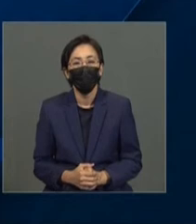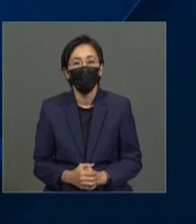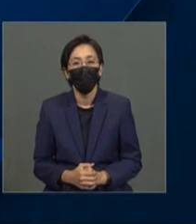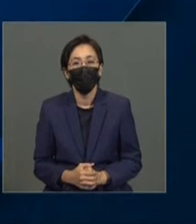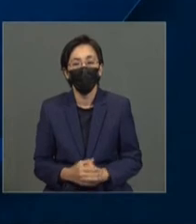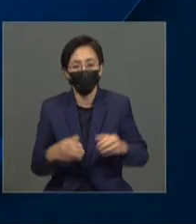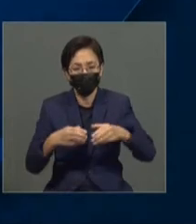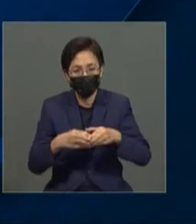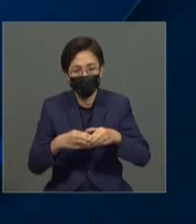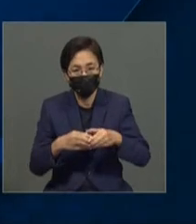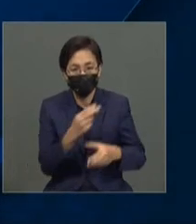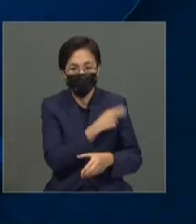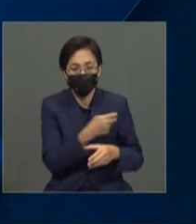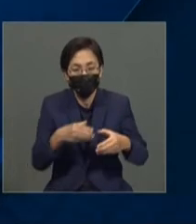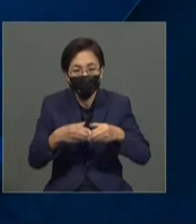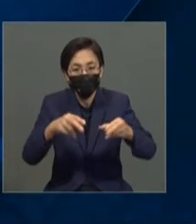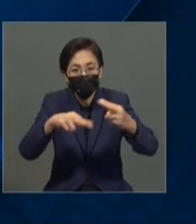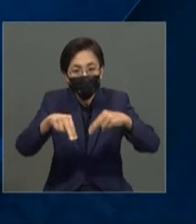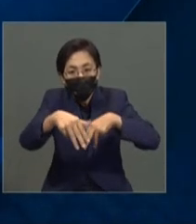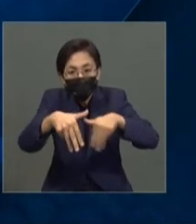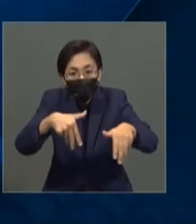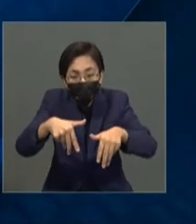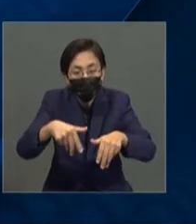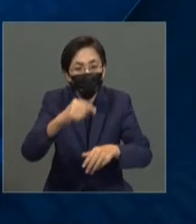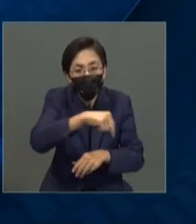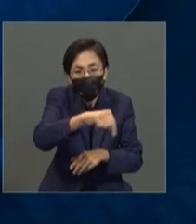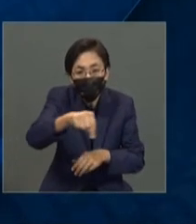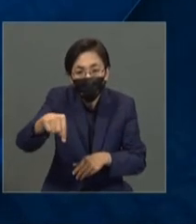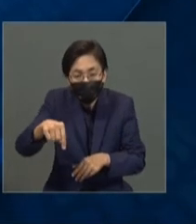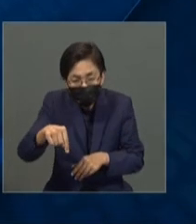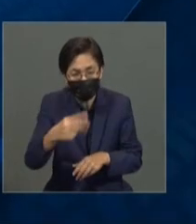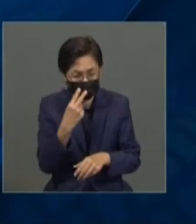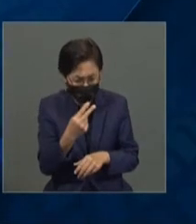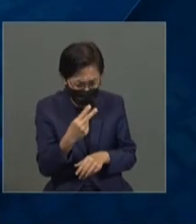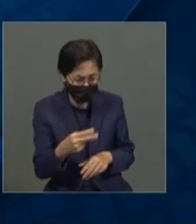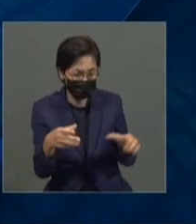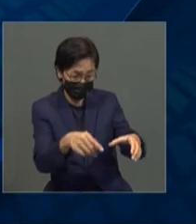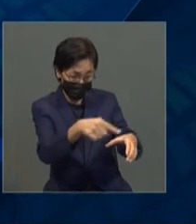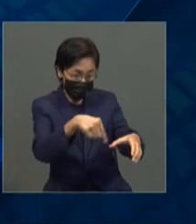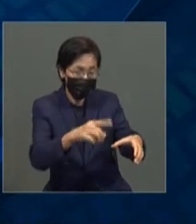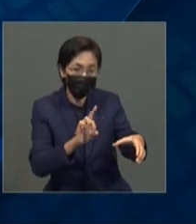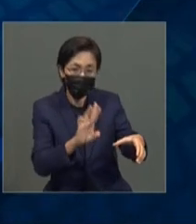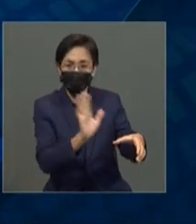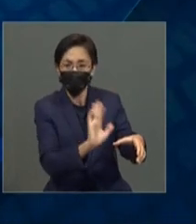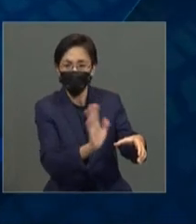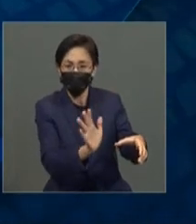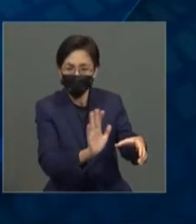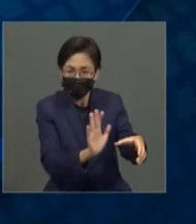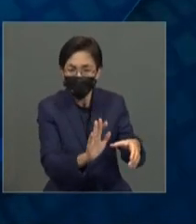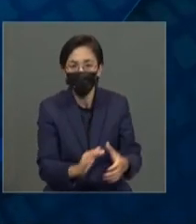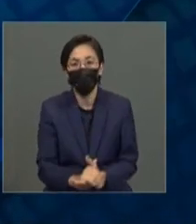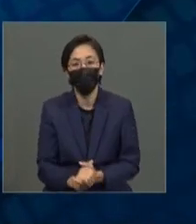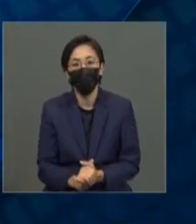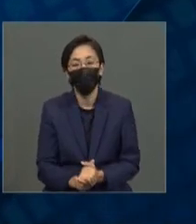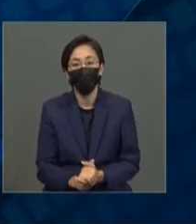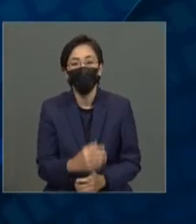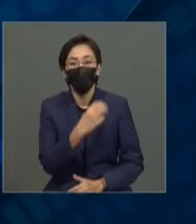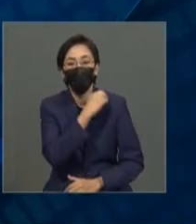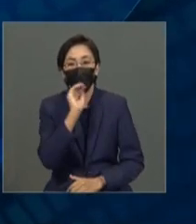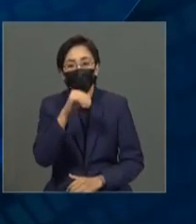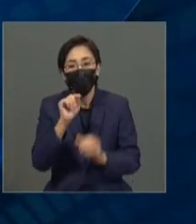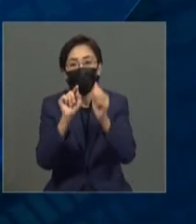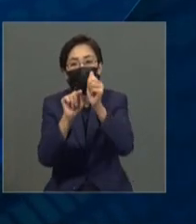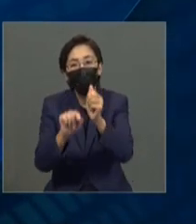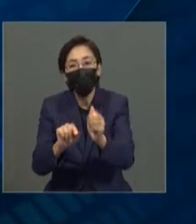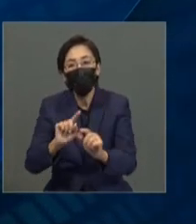ไม่ได้ทำเฉพาะพื้นที่ที่เป็นคลัสเตอร์สำคัญไปดูสไลด์ถัดไปนะคะจะเห็นว่าเขตอื่นๆทั้ง